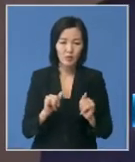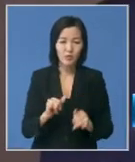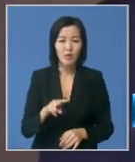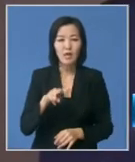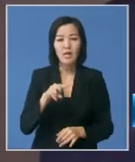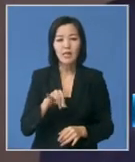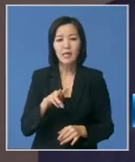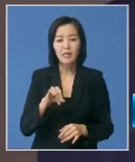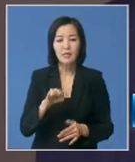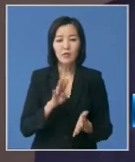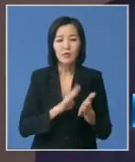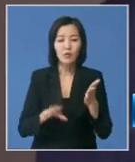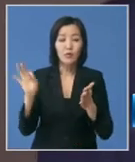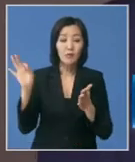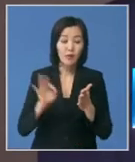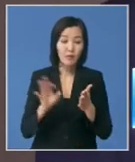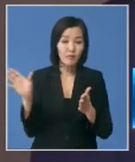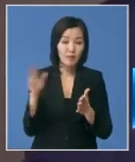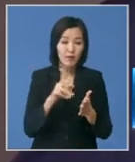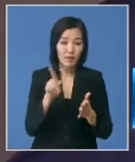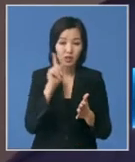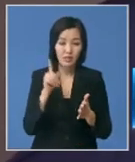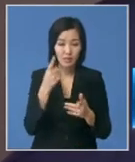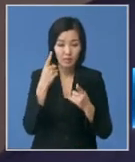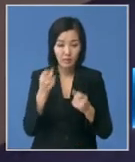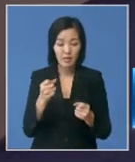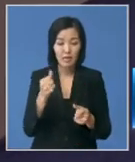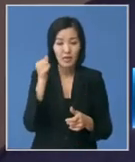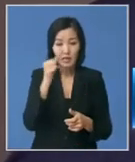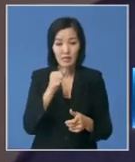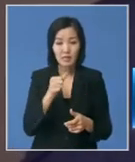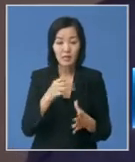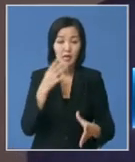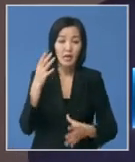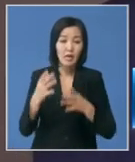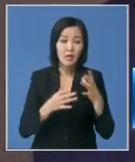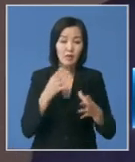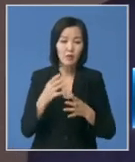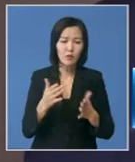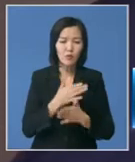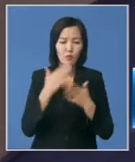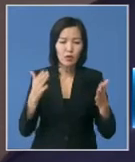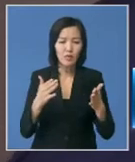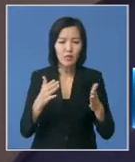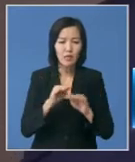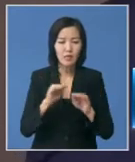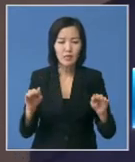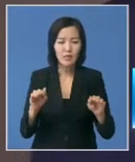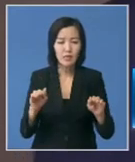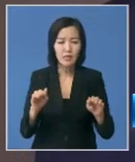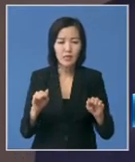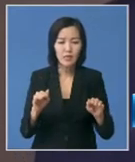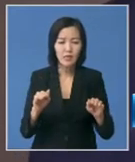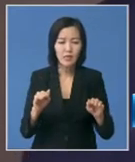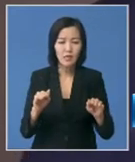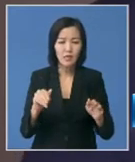қарпінің бұлардың 90% жетік біледі. Демек, бұлар ертеңгі күні әлемнің үлкен қауымдастығына шығуға, ақ кемеге мініп,